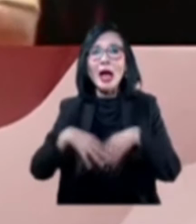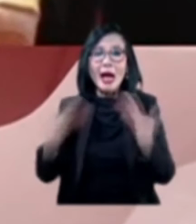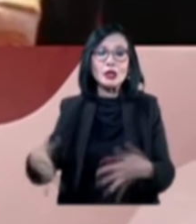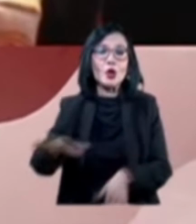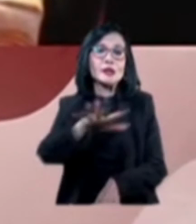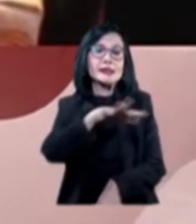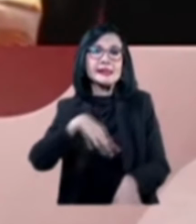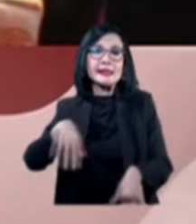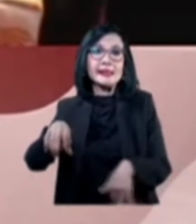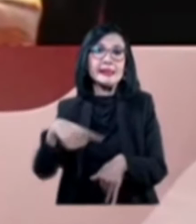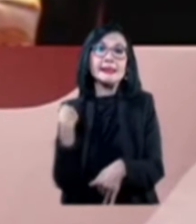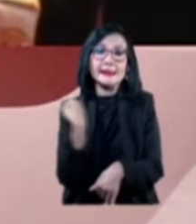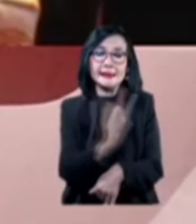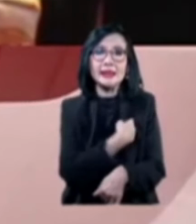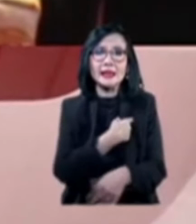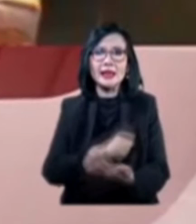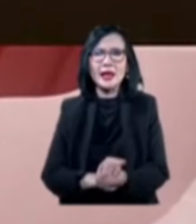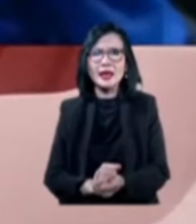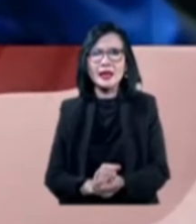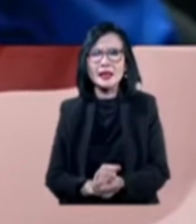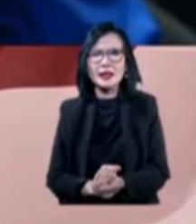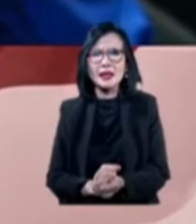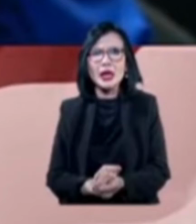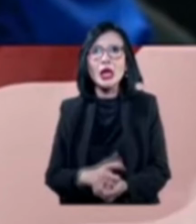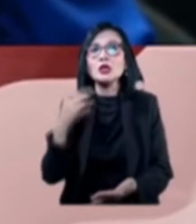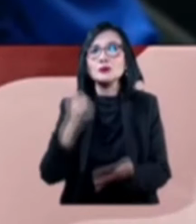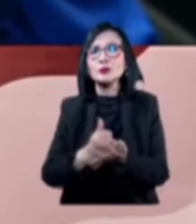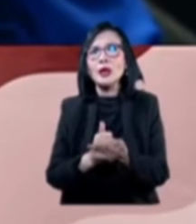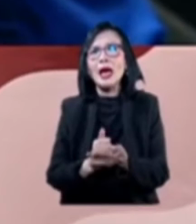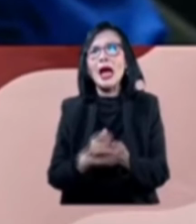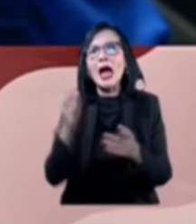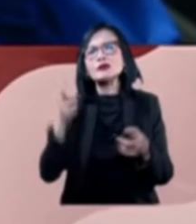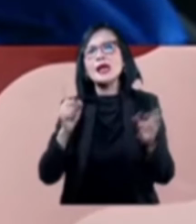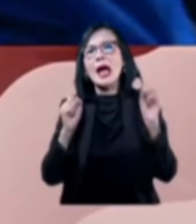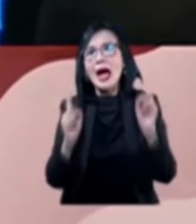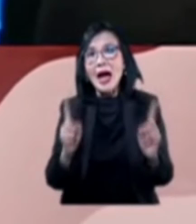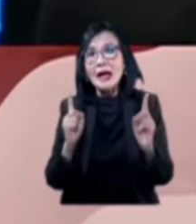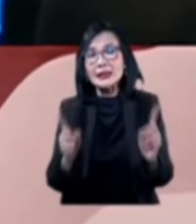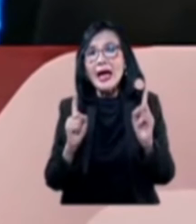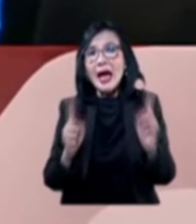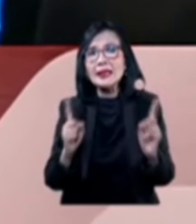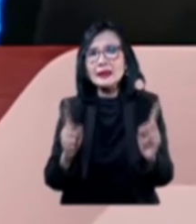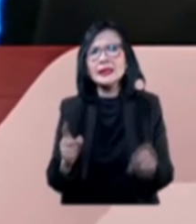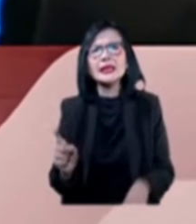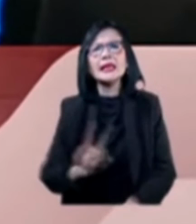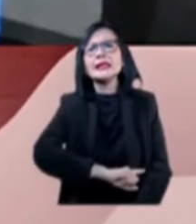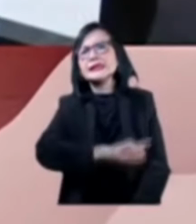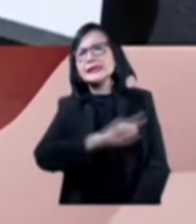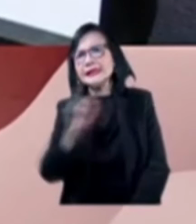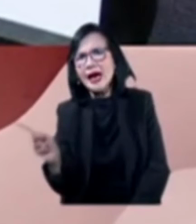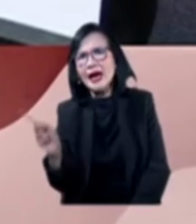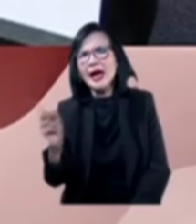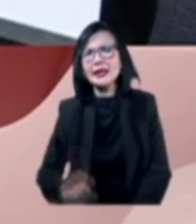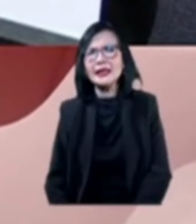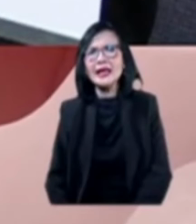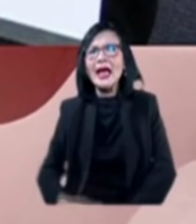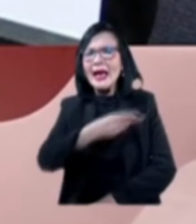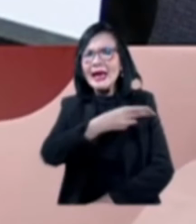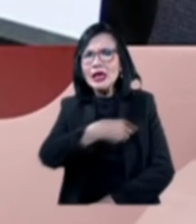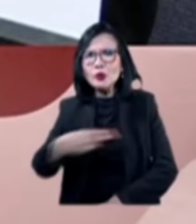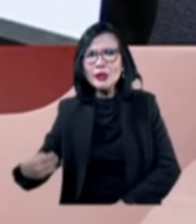itu sebenarnya menjadi sebuah red light bagi kita semua agar jangan sampai negara kita